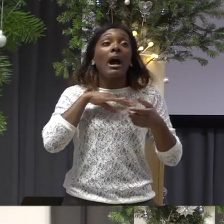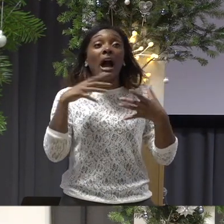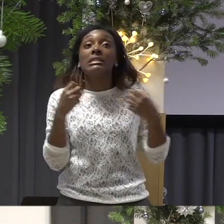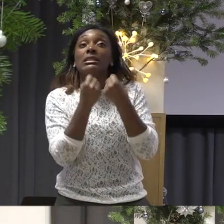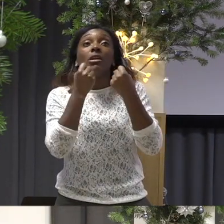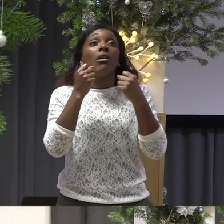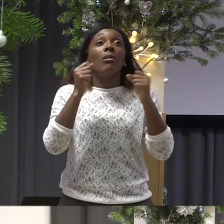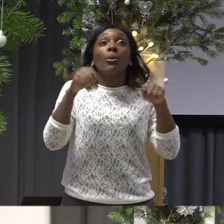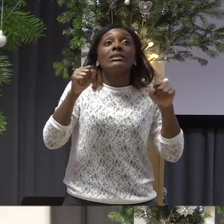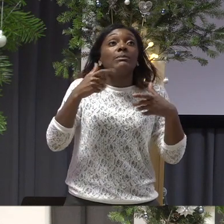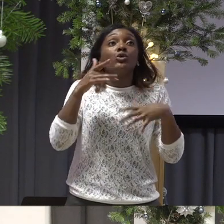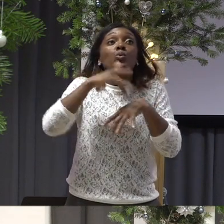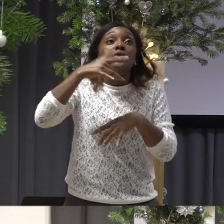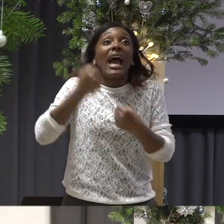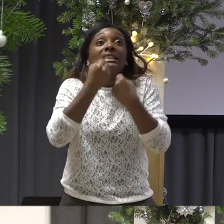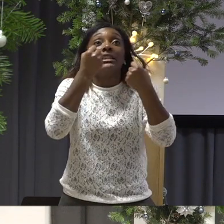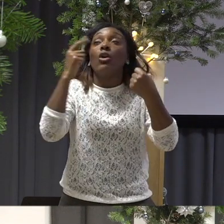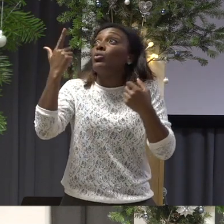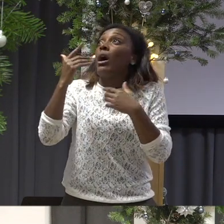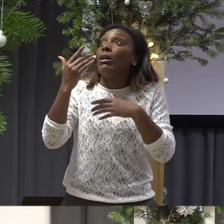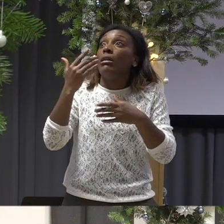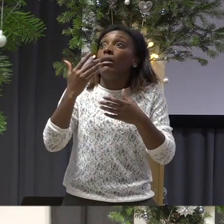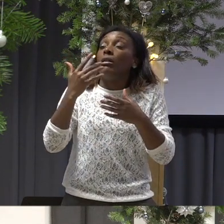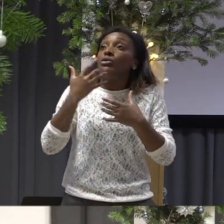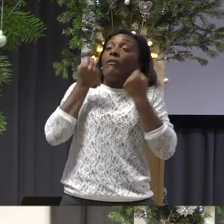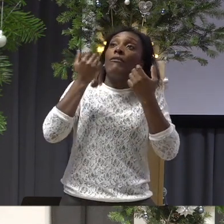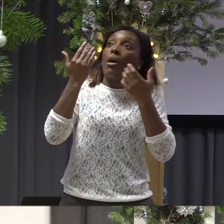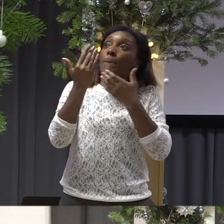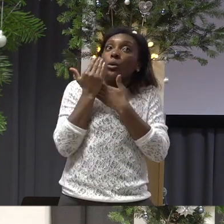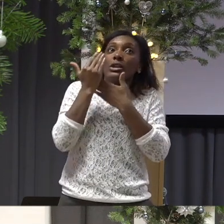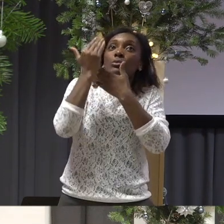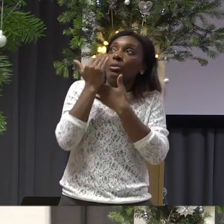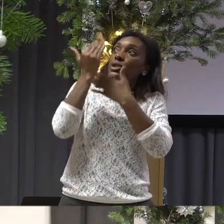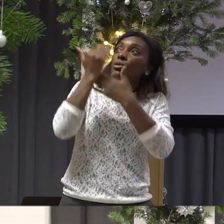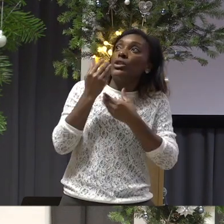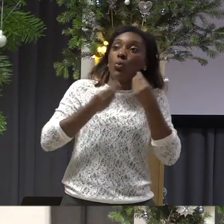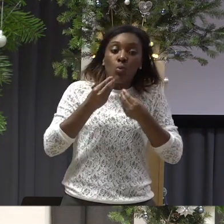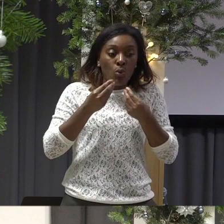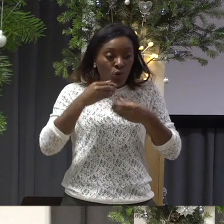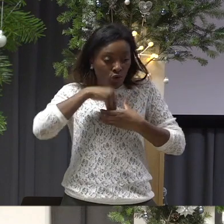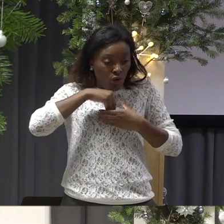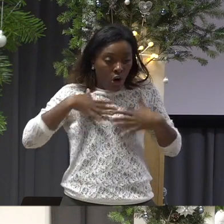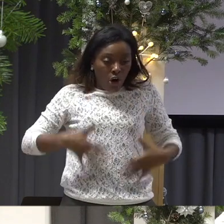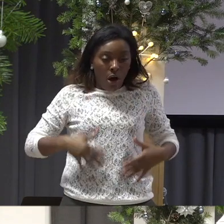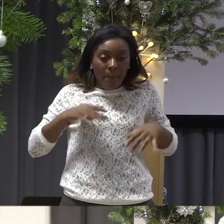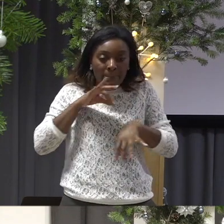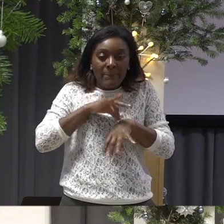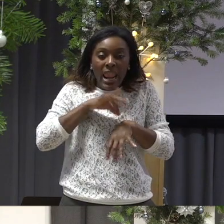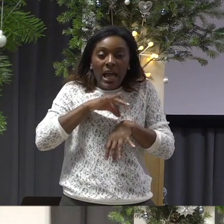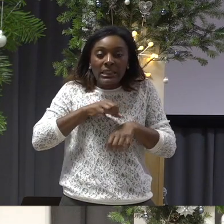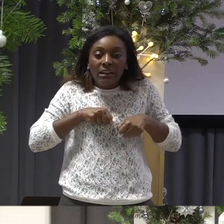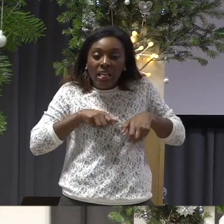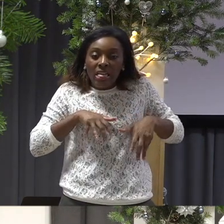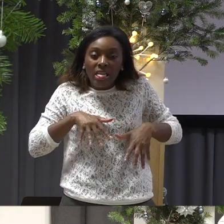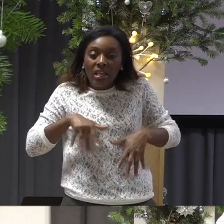l'éloigner, toutes les fois où une maladie se développait dans notre corps, mais tu l'as étouffé rapidement,